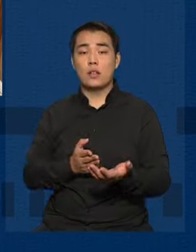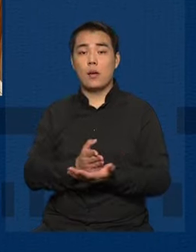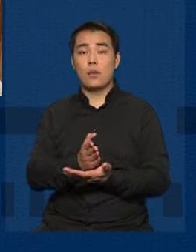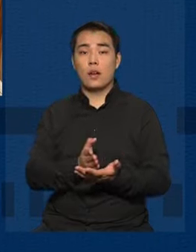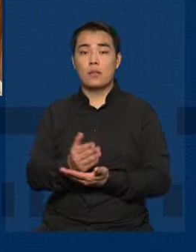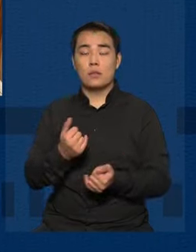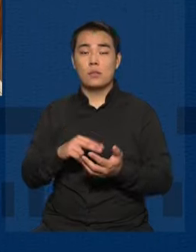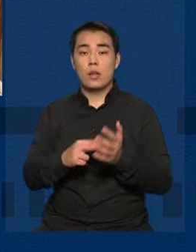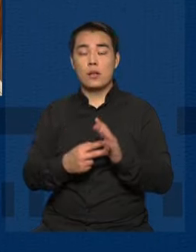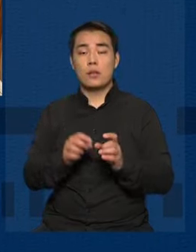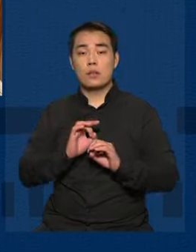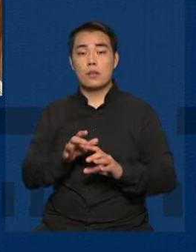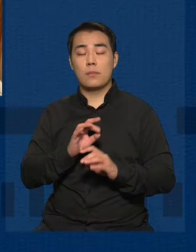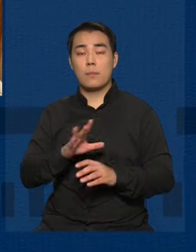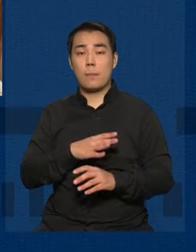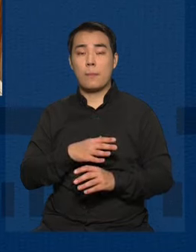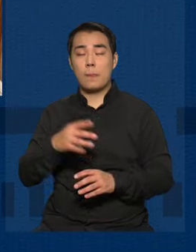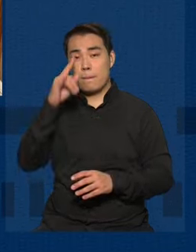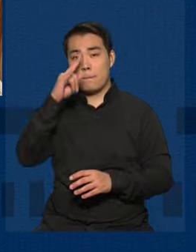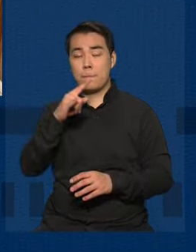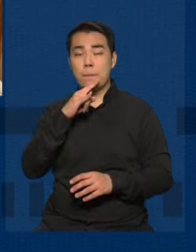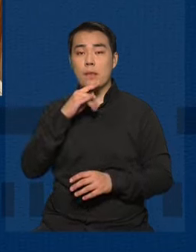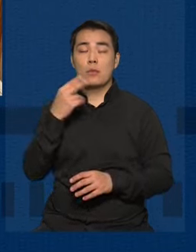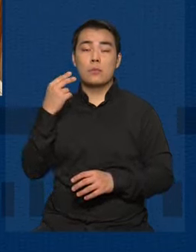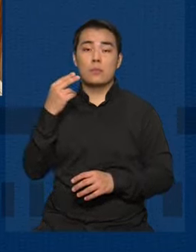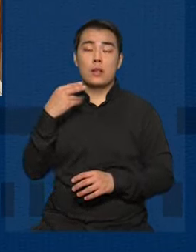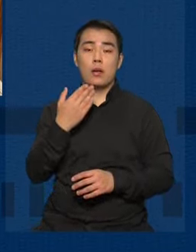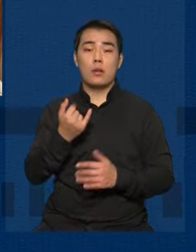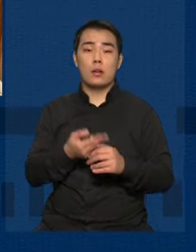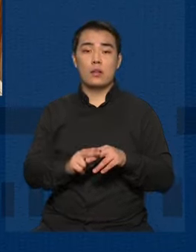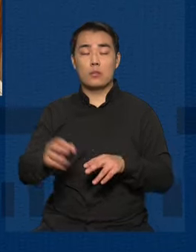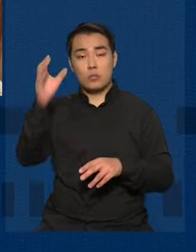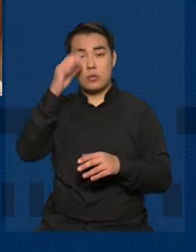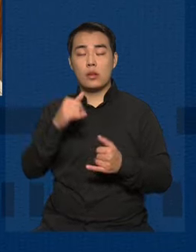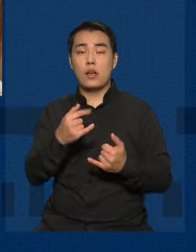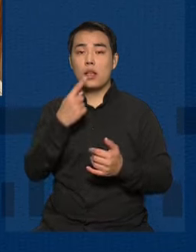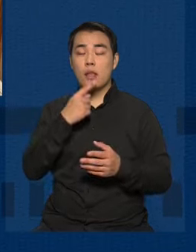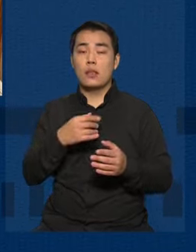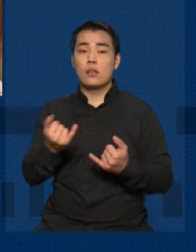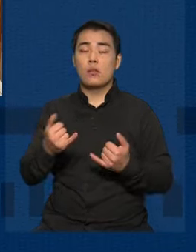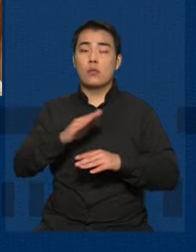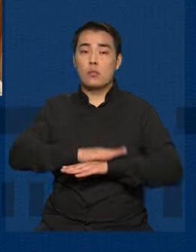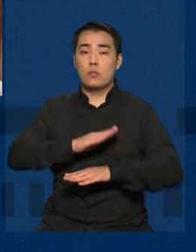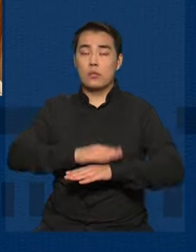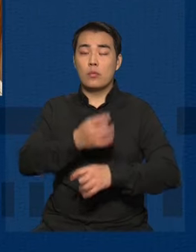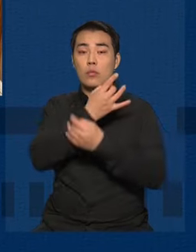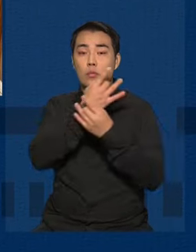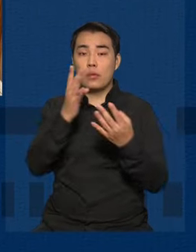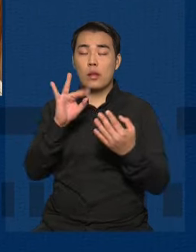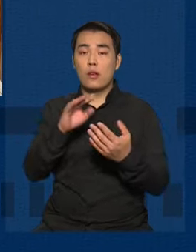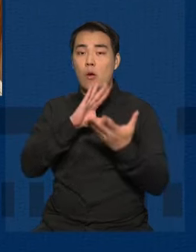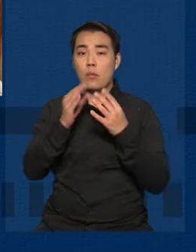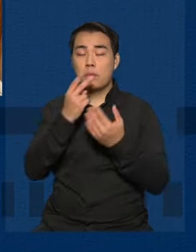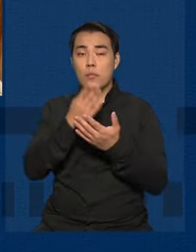асыру мәселелері талқыланды. Қасым Жомарт Тоқаев түркі тілдес мемлекеттердің мәдени, рухани, тарихи, саяси,